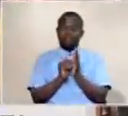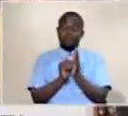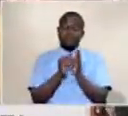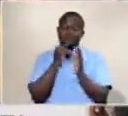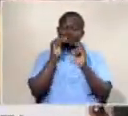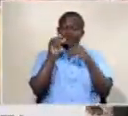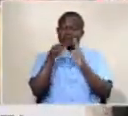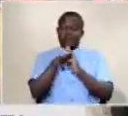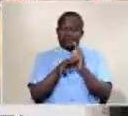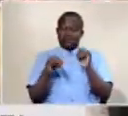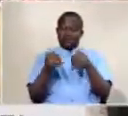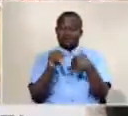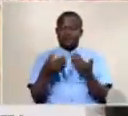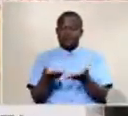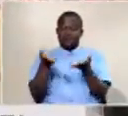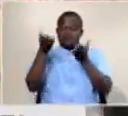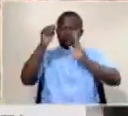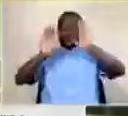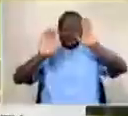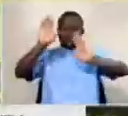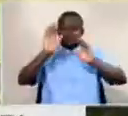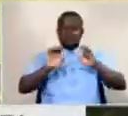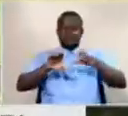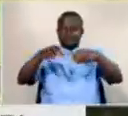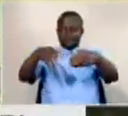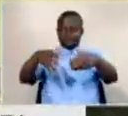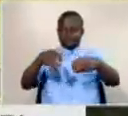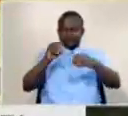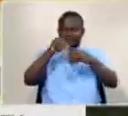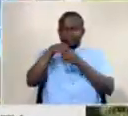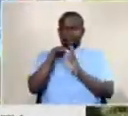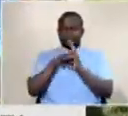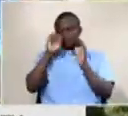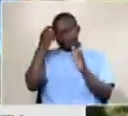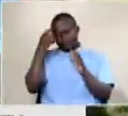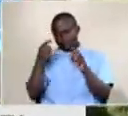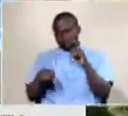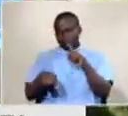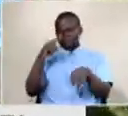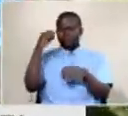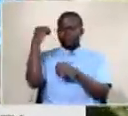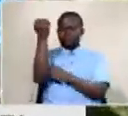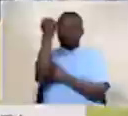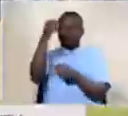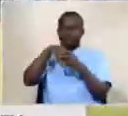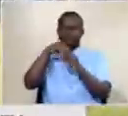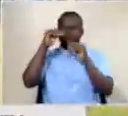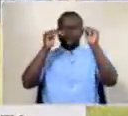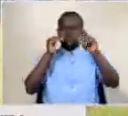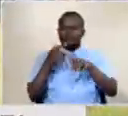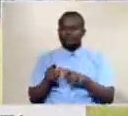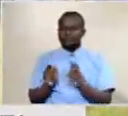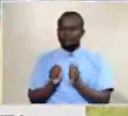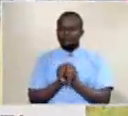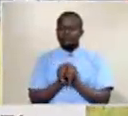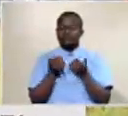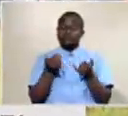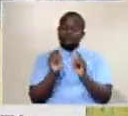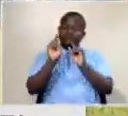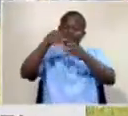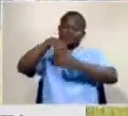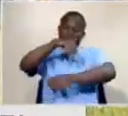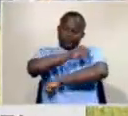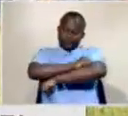izi gahunda z'imikino zizazamura uruhare rw'iki cyiciro mu kwitabira gahunda za leta no kwesa imihigo mu nzego zinyuranye abana nibagende ku